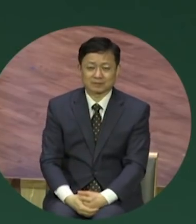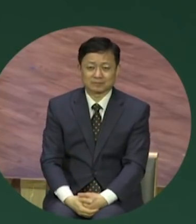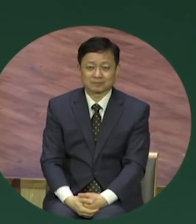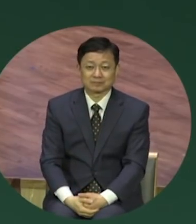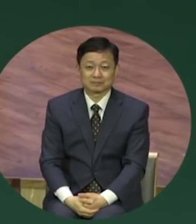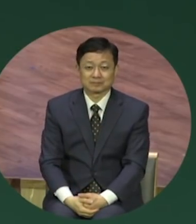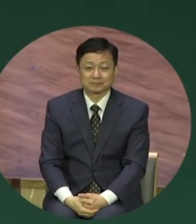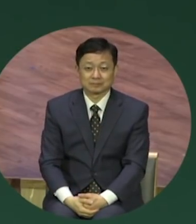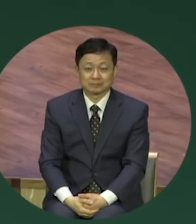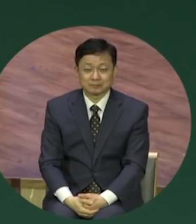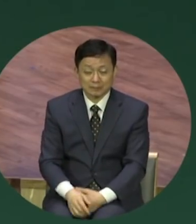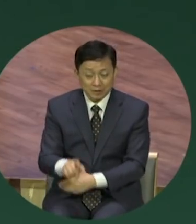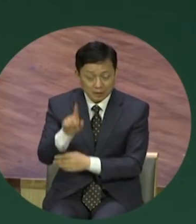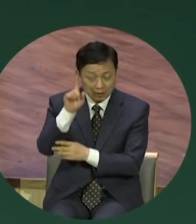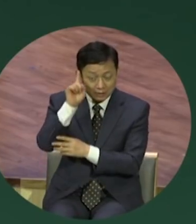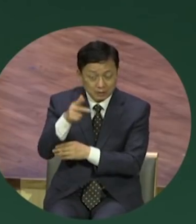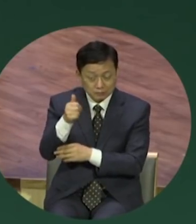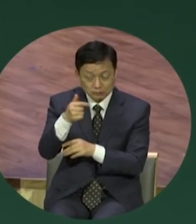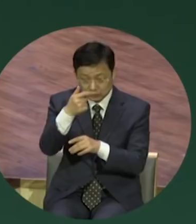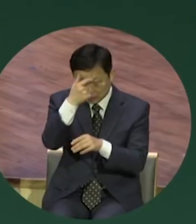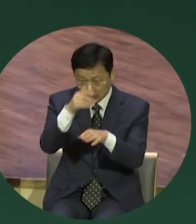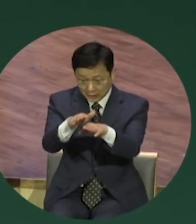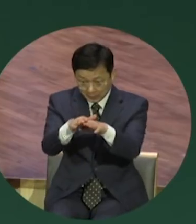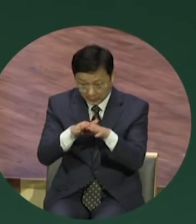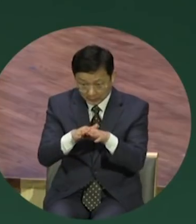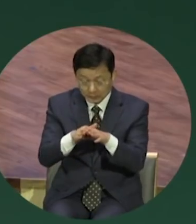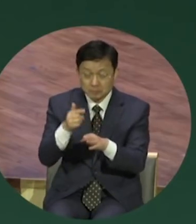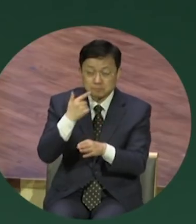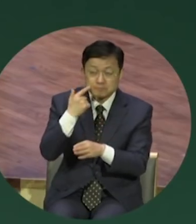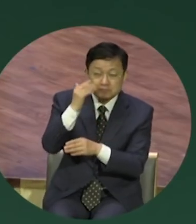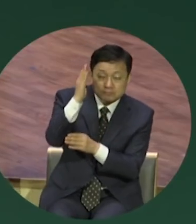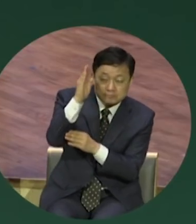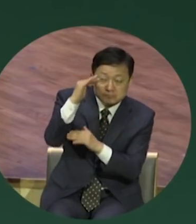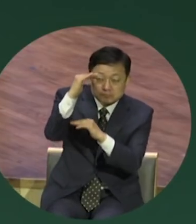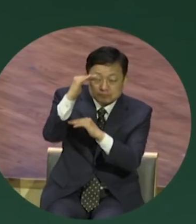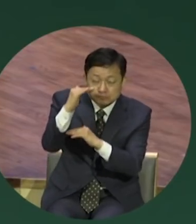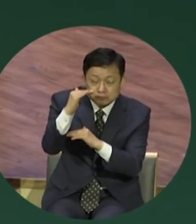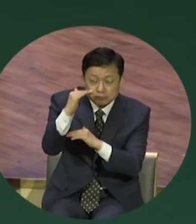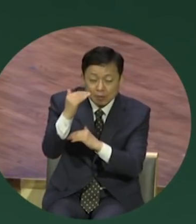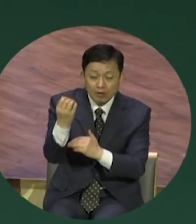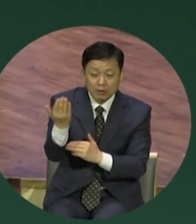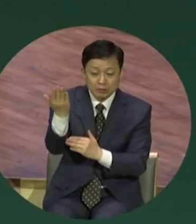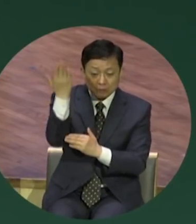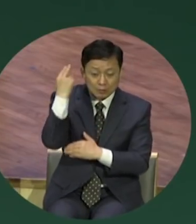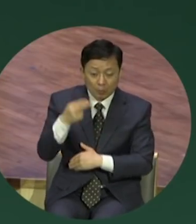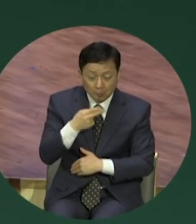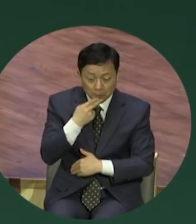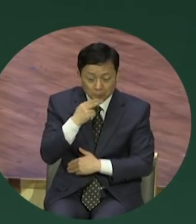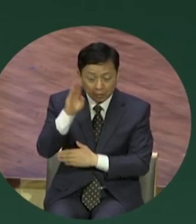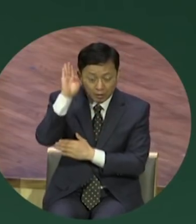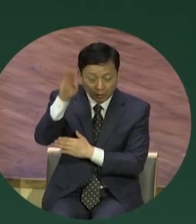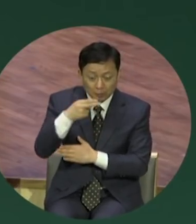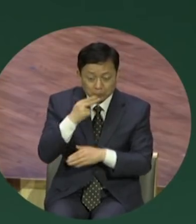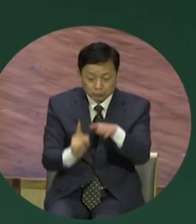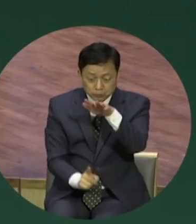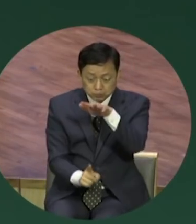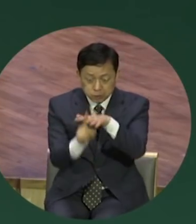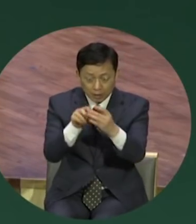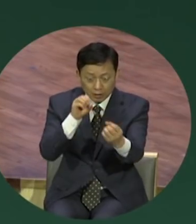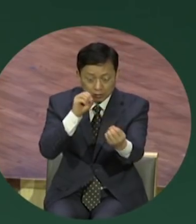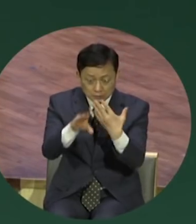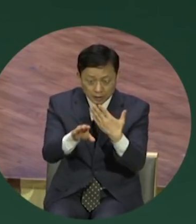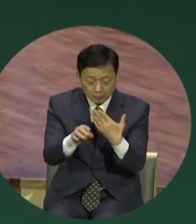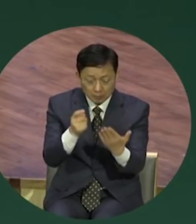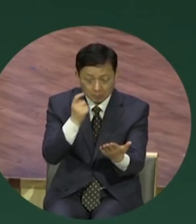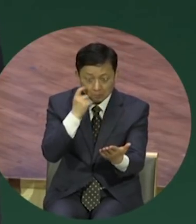faith. 내일 여러분이 교회 가서 전무후무라는 이 답을 못 찾으면은 얼마나 많은 예배에 큰 중량을 놓치게 되지. Tomorrow